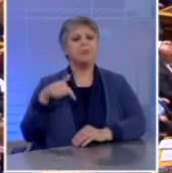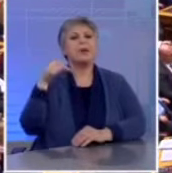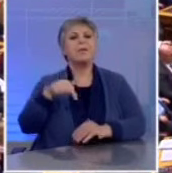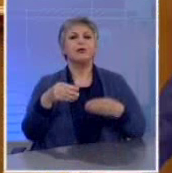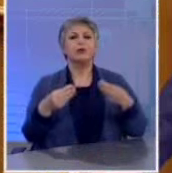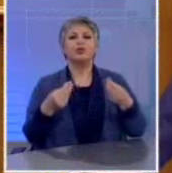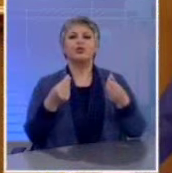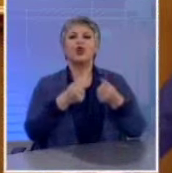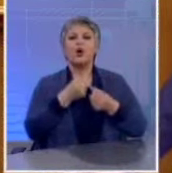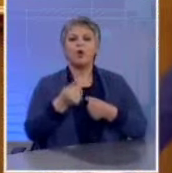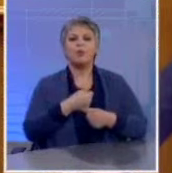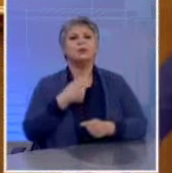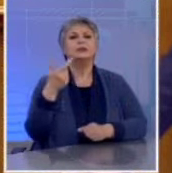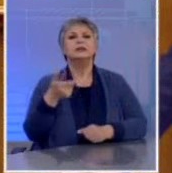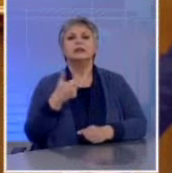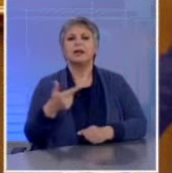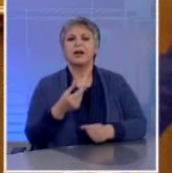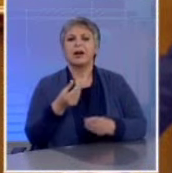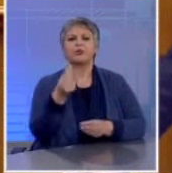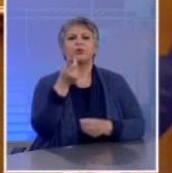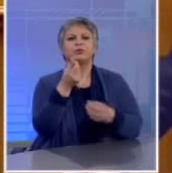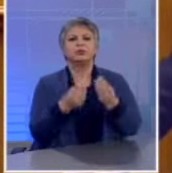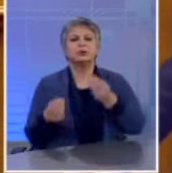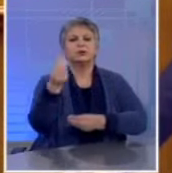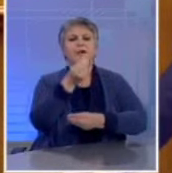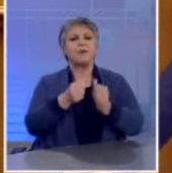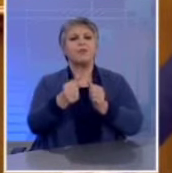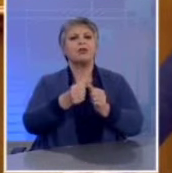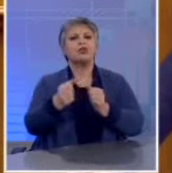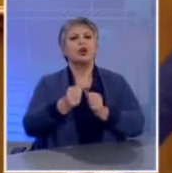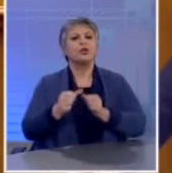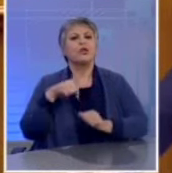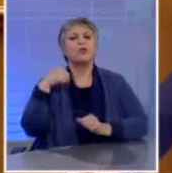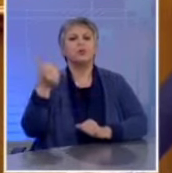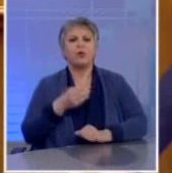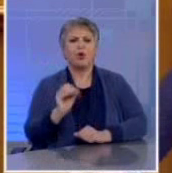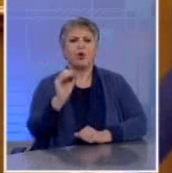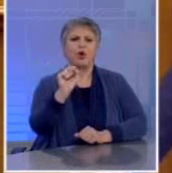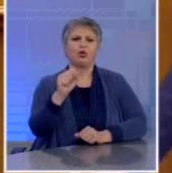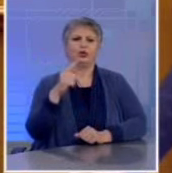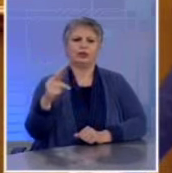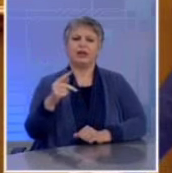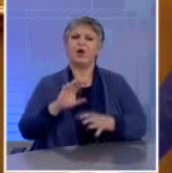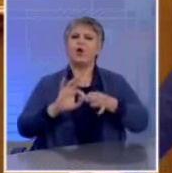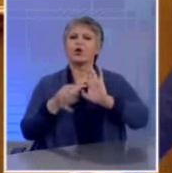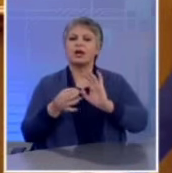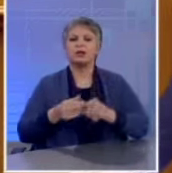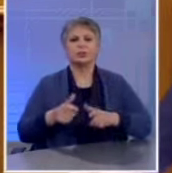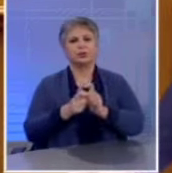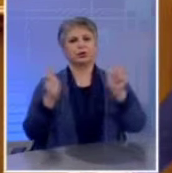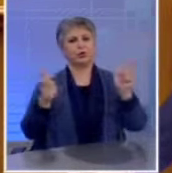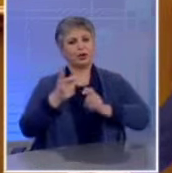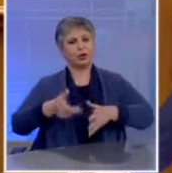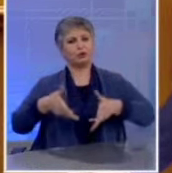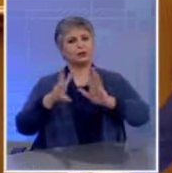νομιμοποιήθηκαν μισθολογικές υπερβάσεις ύψους 30 εκατομμυρίων ευρώ στον Οργανισμό Σχολικών Κτηρίων και τερματίστηκαν όλες οι